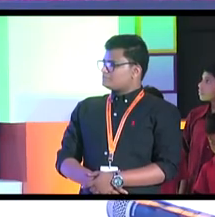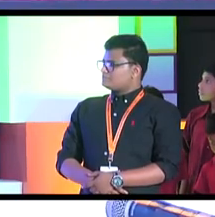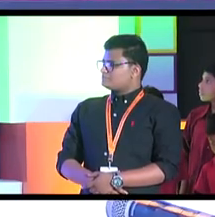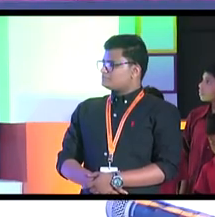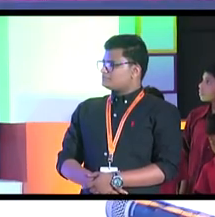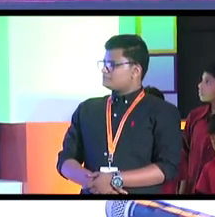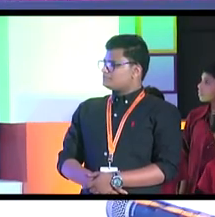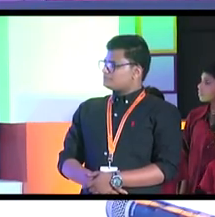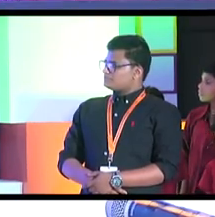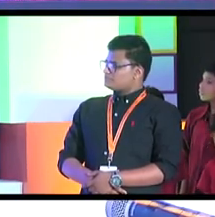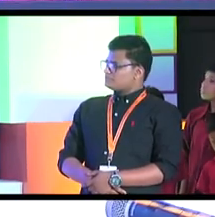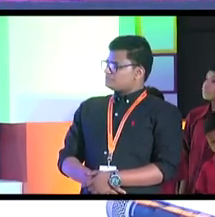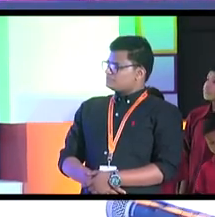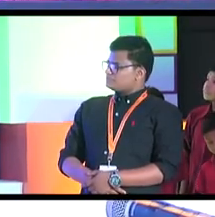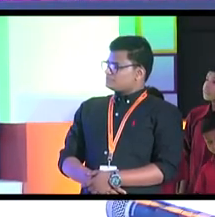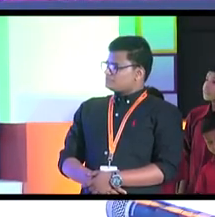A